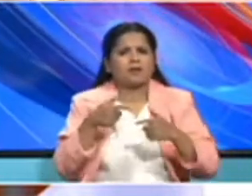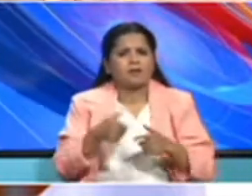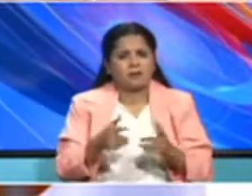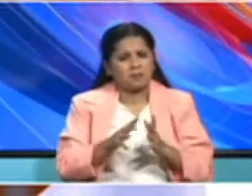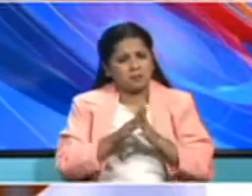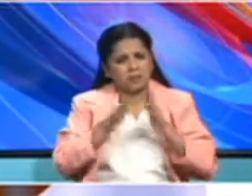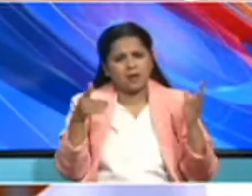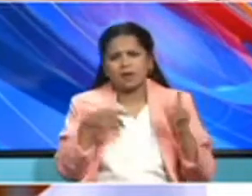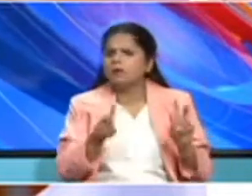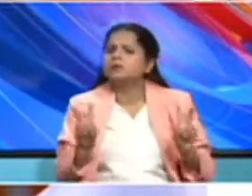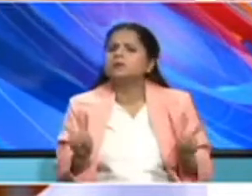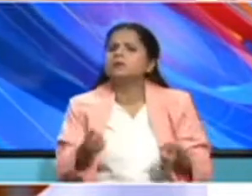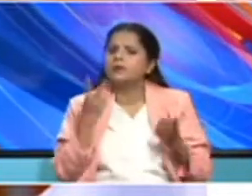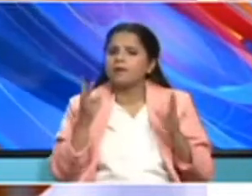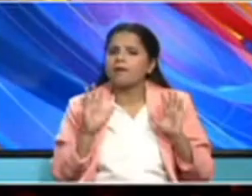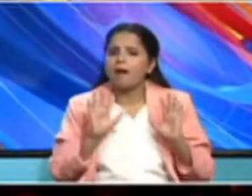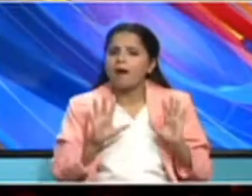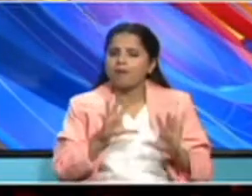में सबसे अनूठा है।